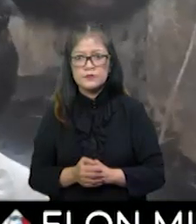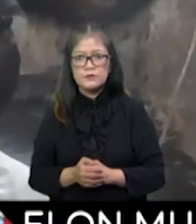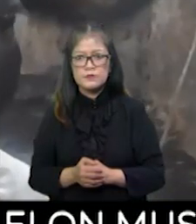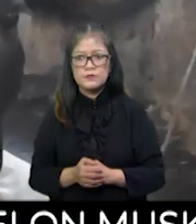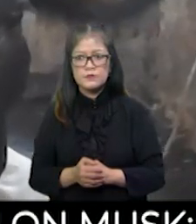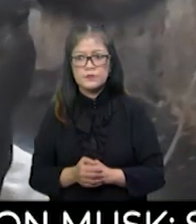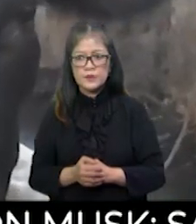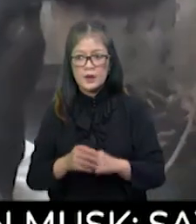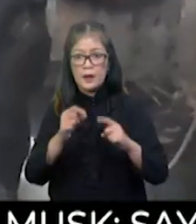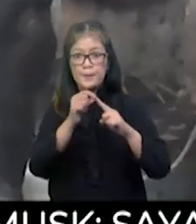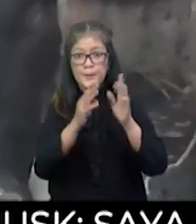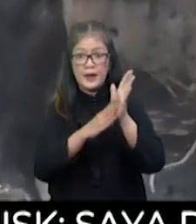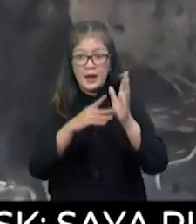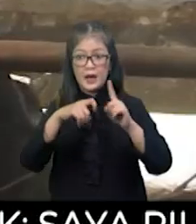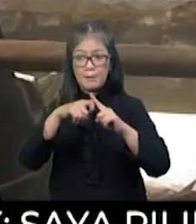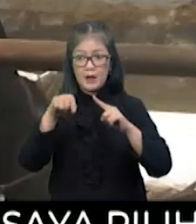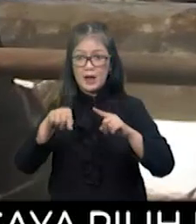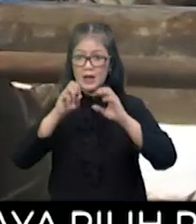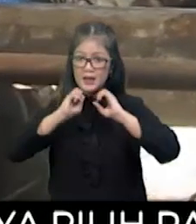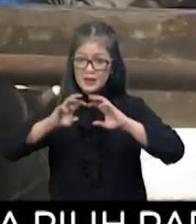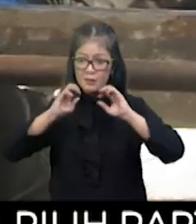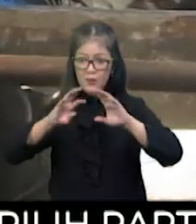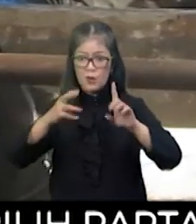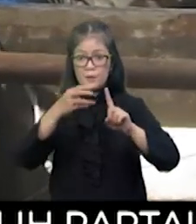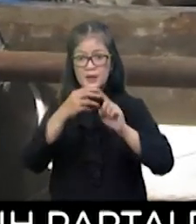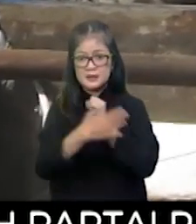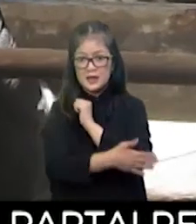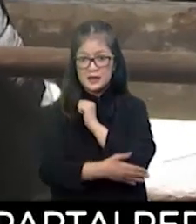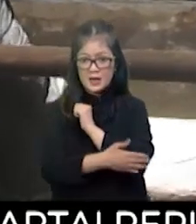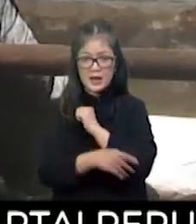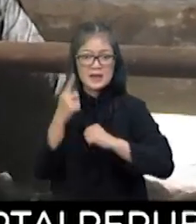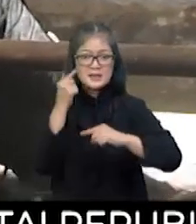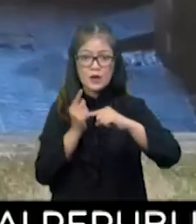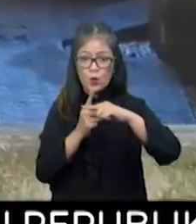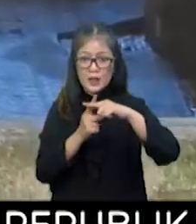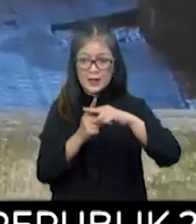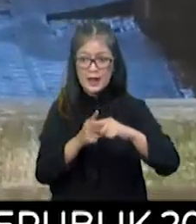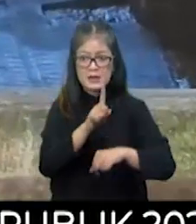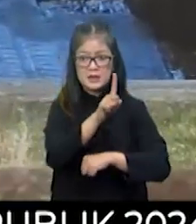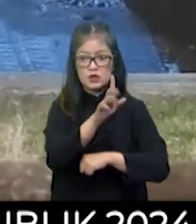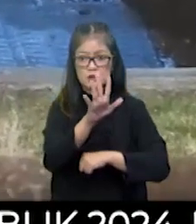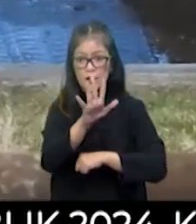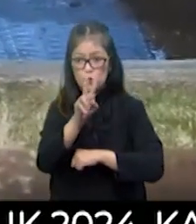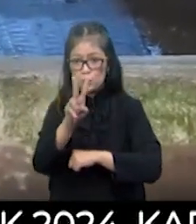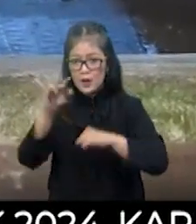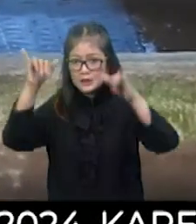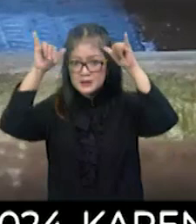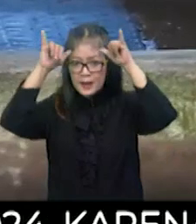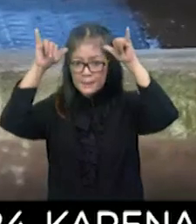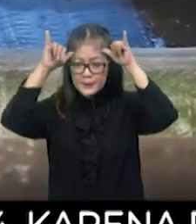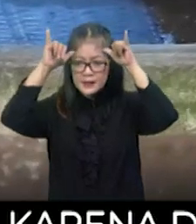Penyakit mulut dan kuku terus menyebar di Banjarnegara, Jawa Tengah. Saat ini 152 sapi terindikasi terjangkit